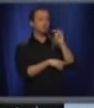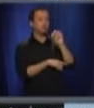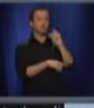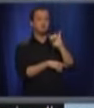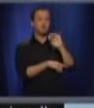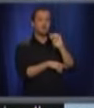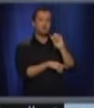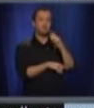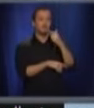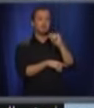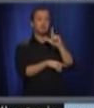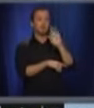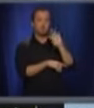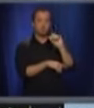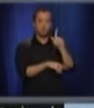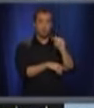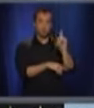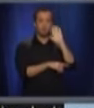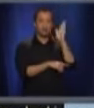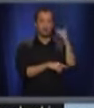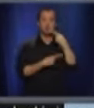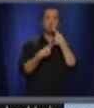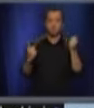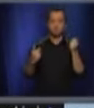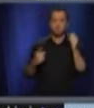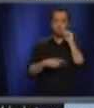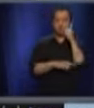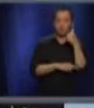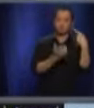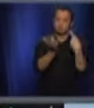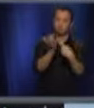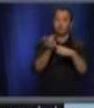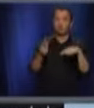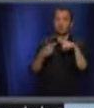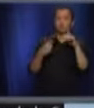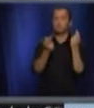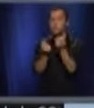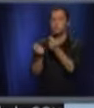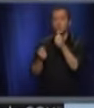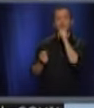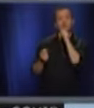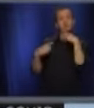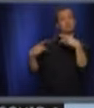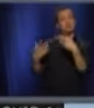mais je vous propose d'attendre sa présentation demain, mais nous travaillons sur ces questions.